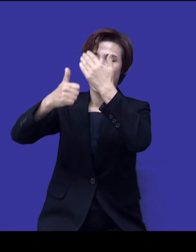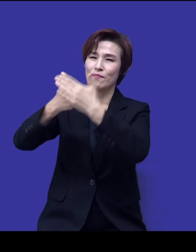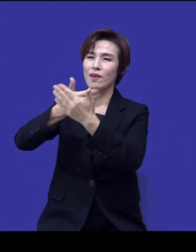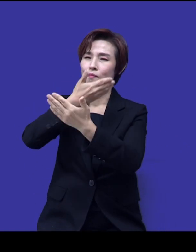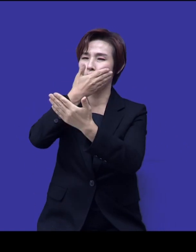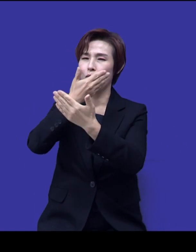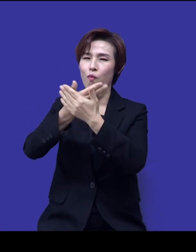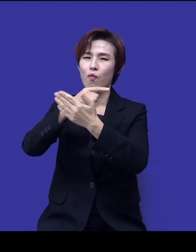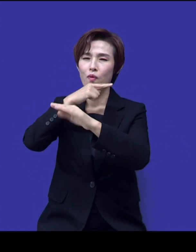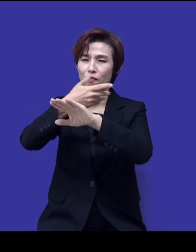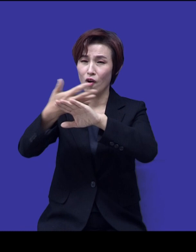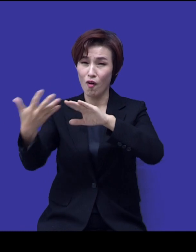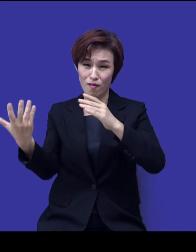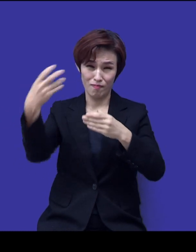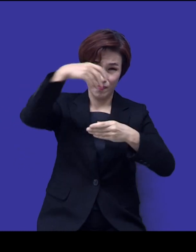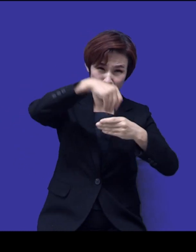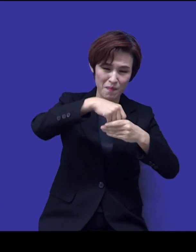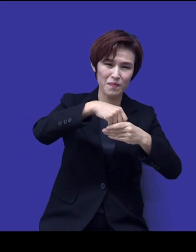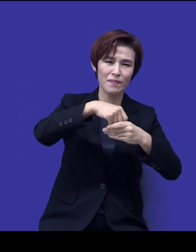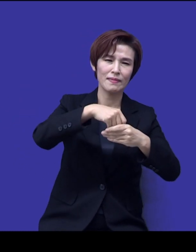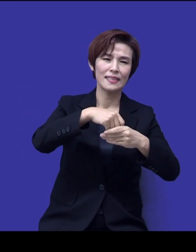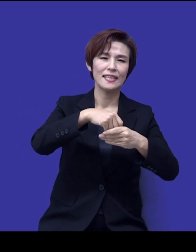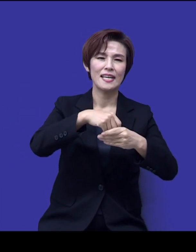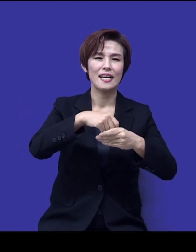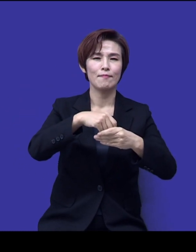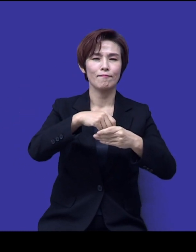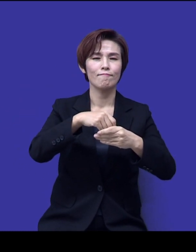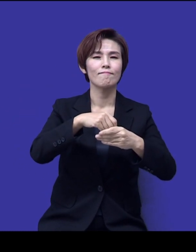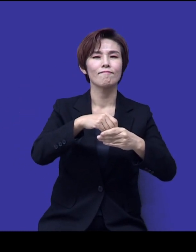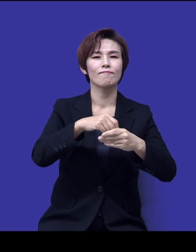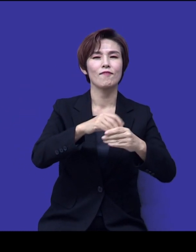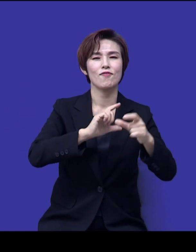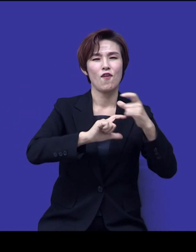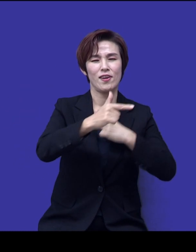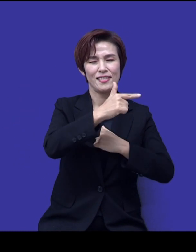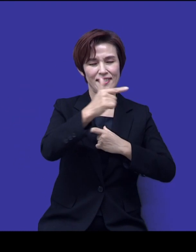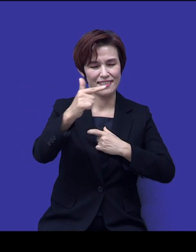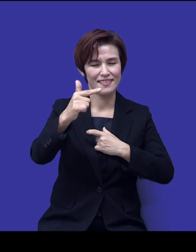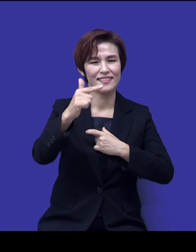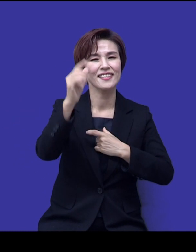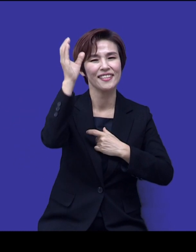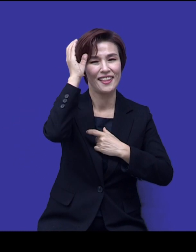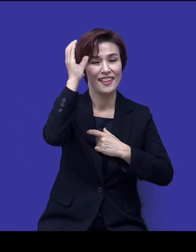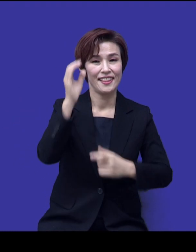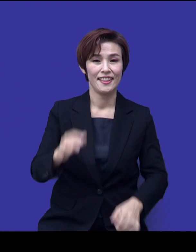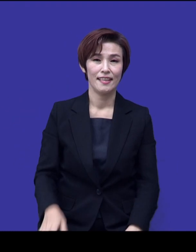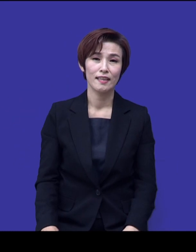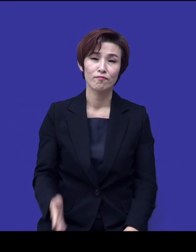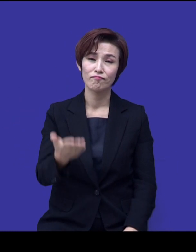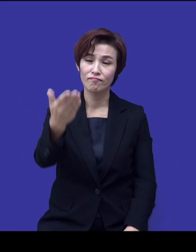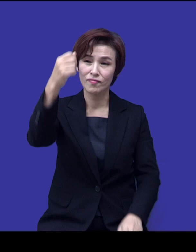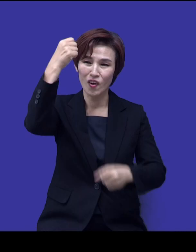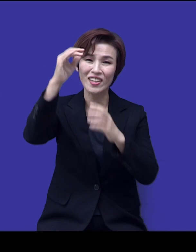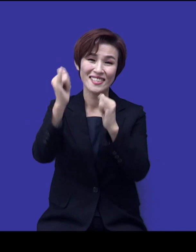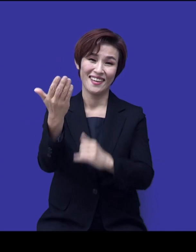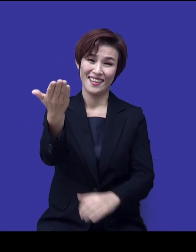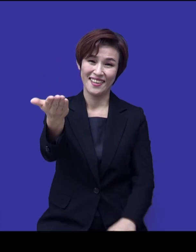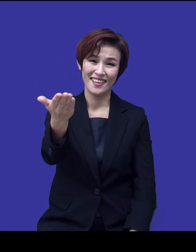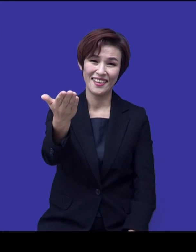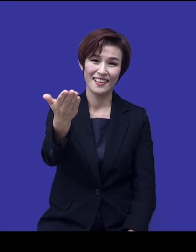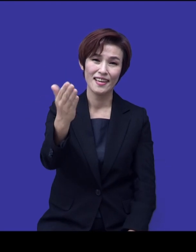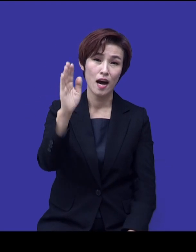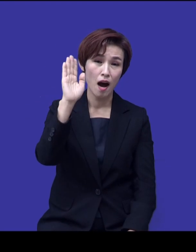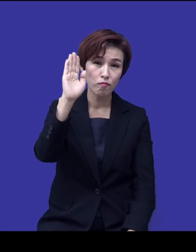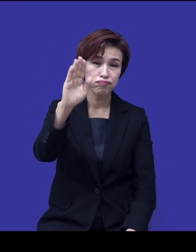더해졌으니 얼마나 더 큰 명작으로 탄생을 할까 기대를 해보겠습니다. 우리 지은 씨는 또 연기자거든요. 이제 아이돌 가수 출신 연기자인데